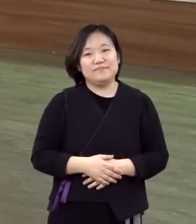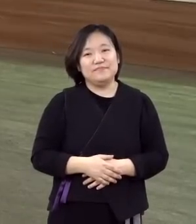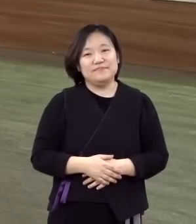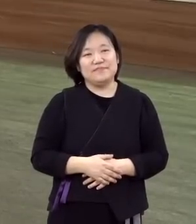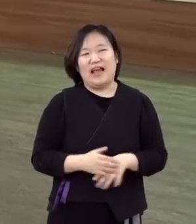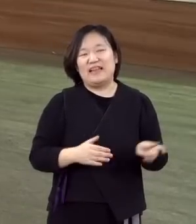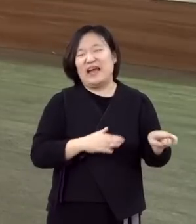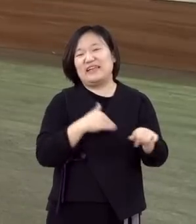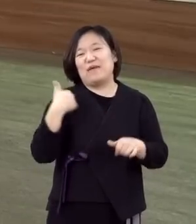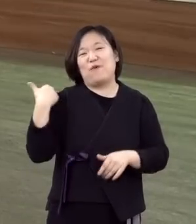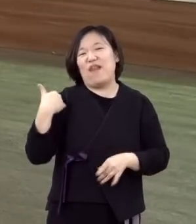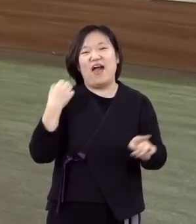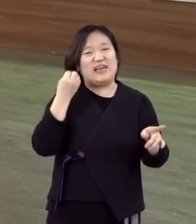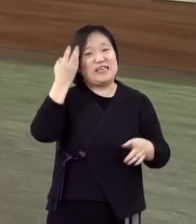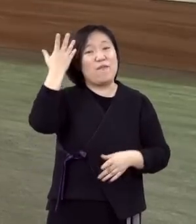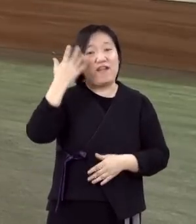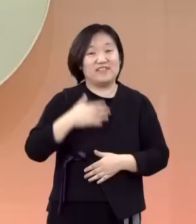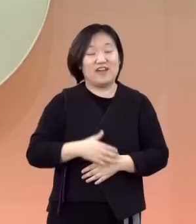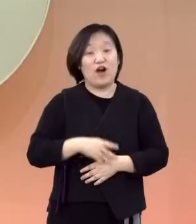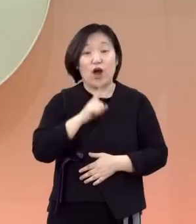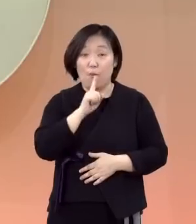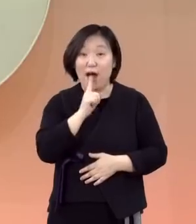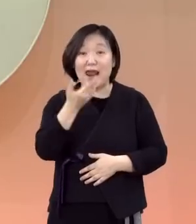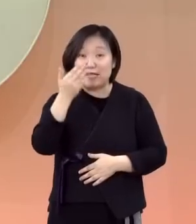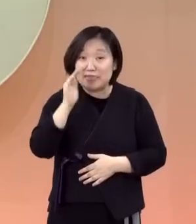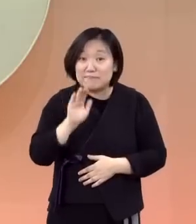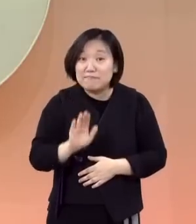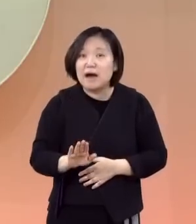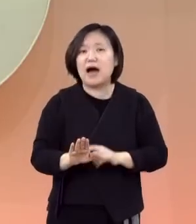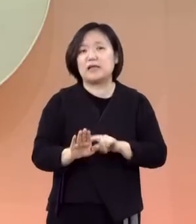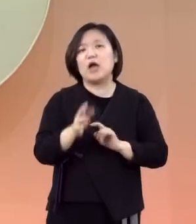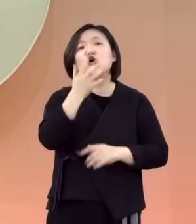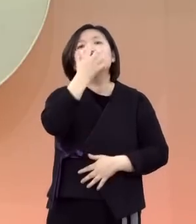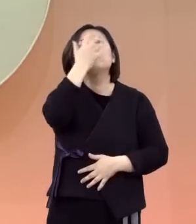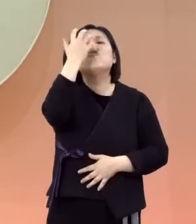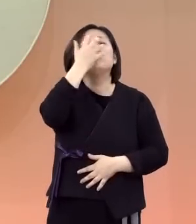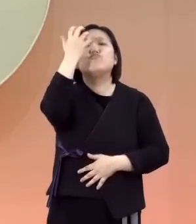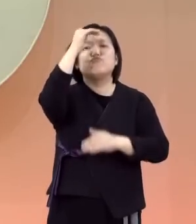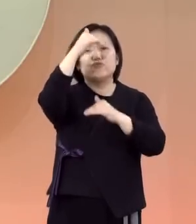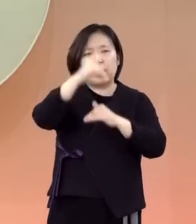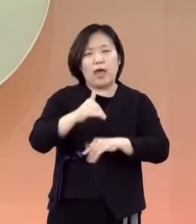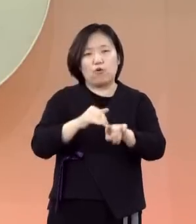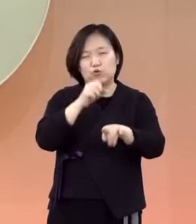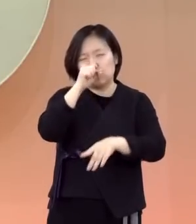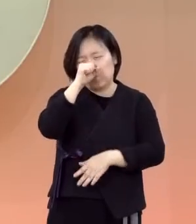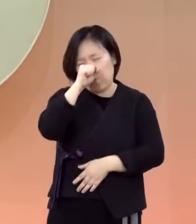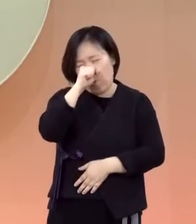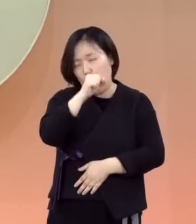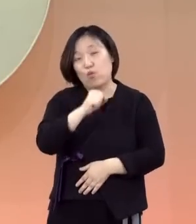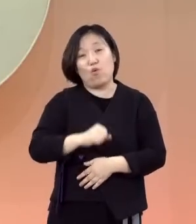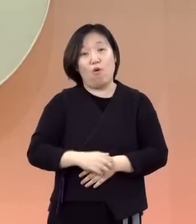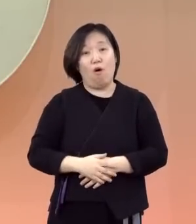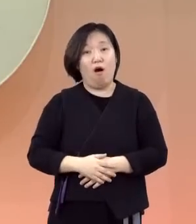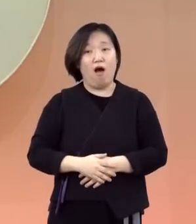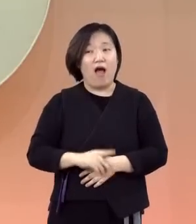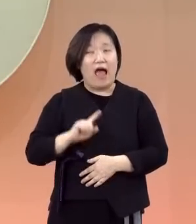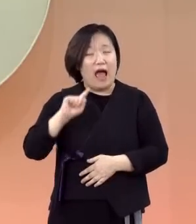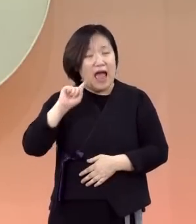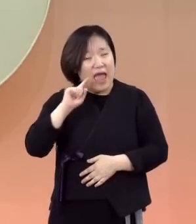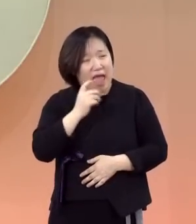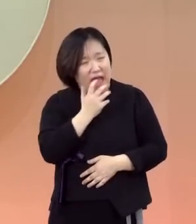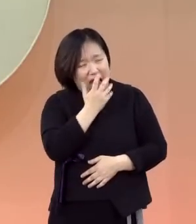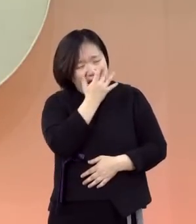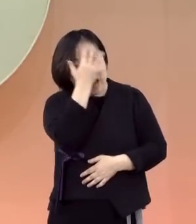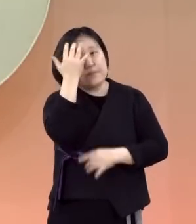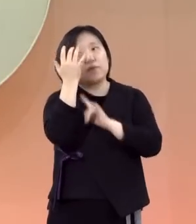무관심한성격이라" 모르겠어요,잘기억이안나요."라고말했지만, 어쨌든그는아주상서 롭고